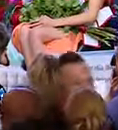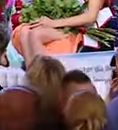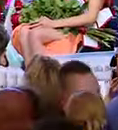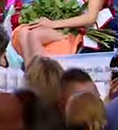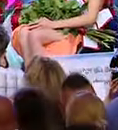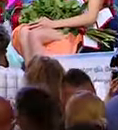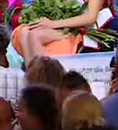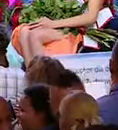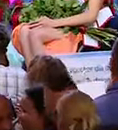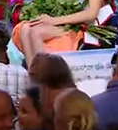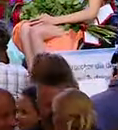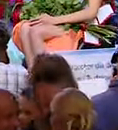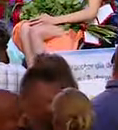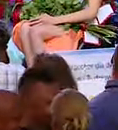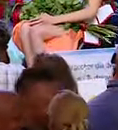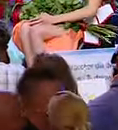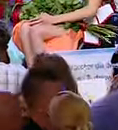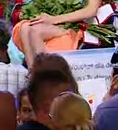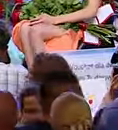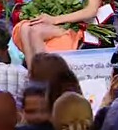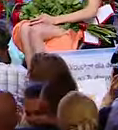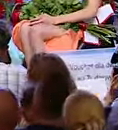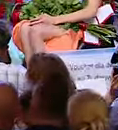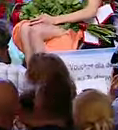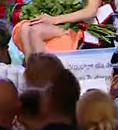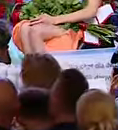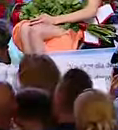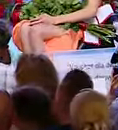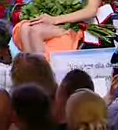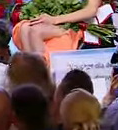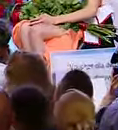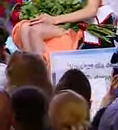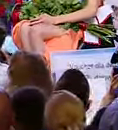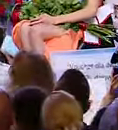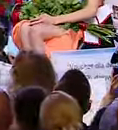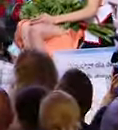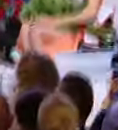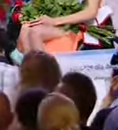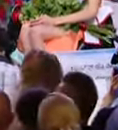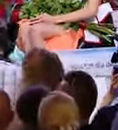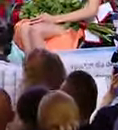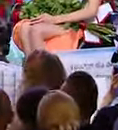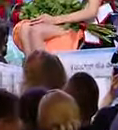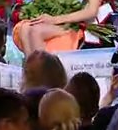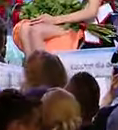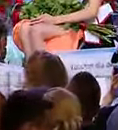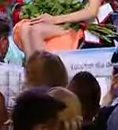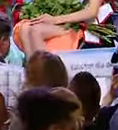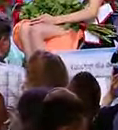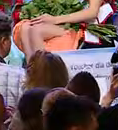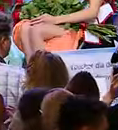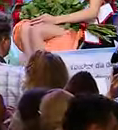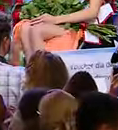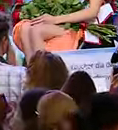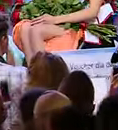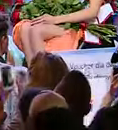Szanowni Państwo, gala dobiegła końca, teraz już można absolutnie robić zdjęcia, uwieczniać i oczywiście być razem